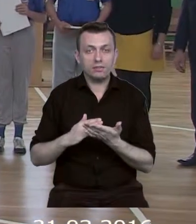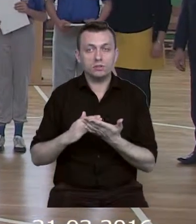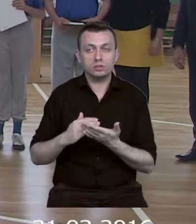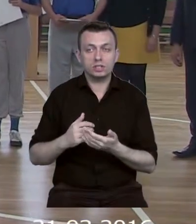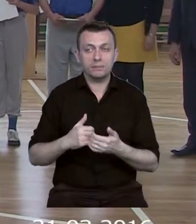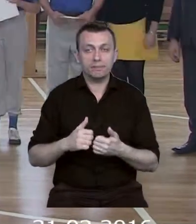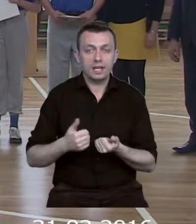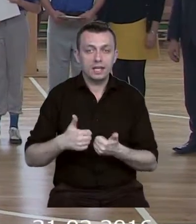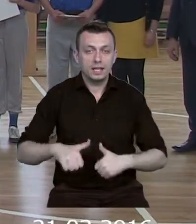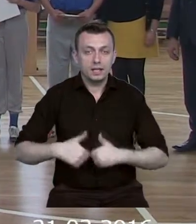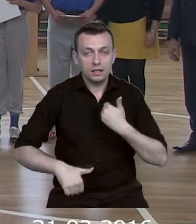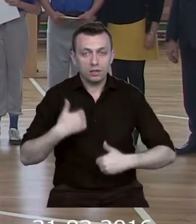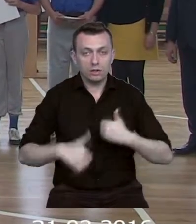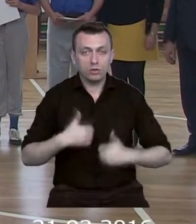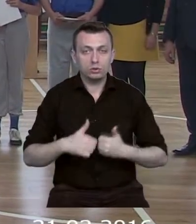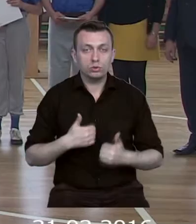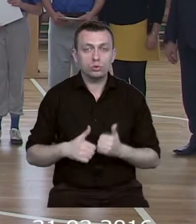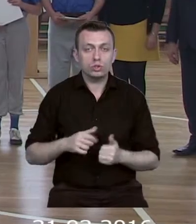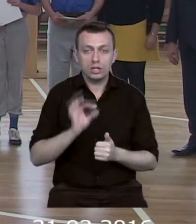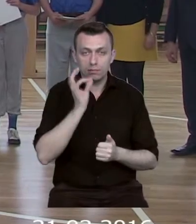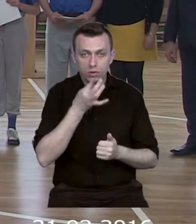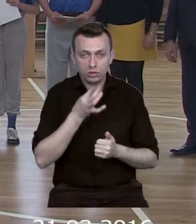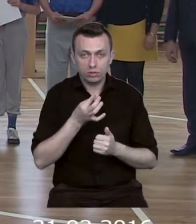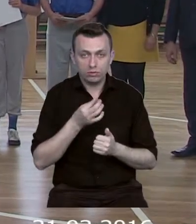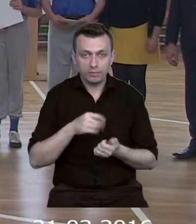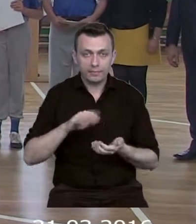międzywojewódzkich mistrzostwach młodzików i Pucharu Polski Młodzików.